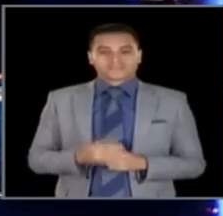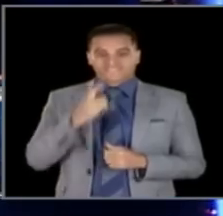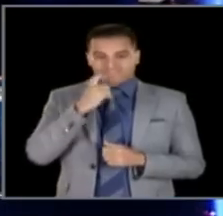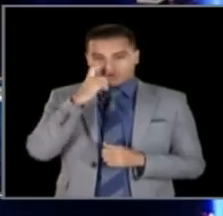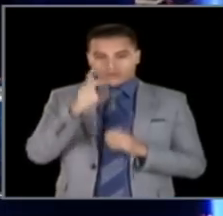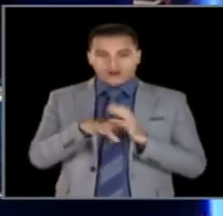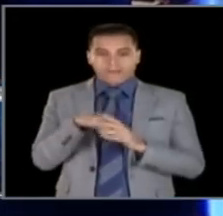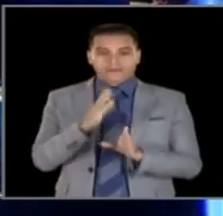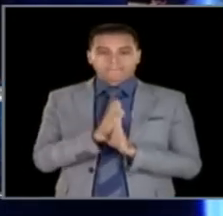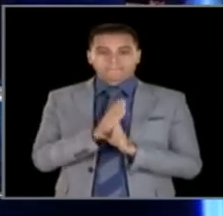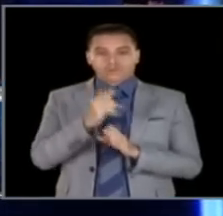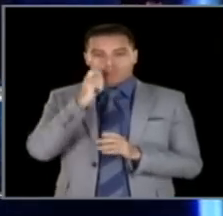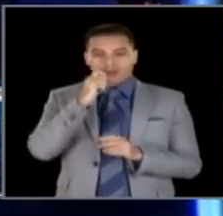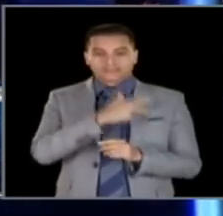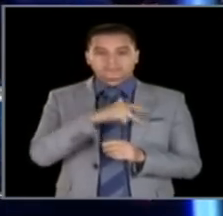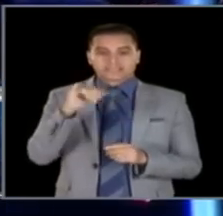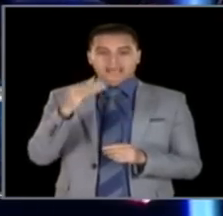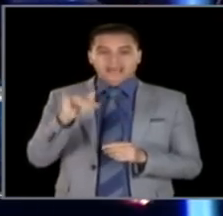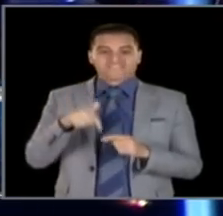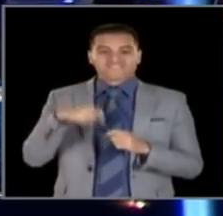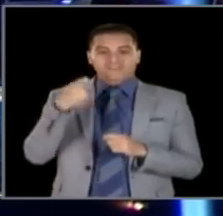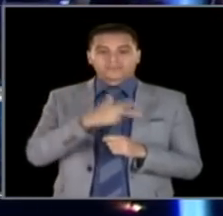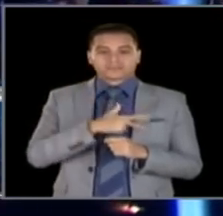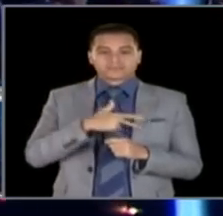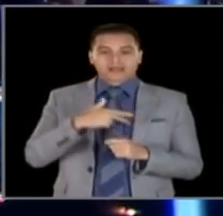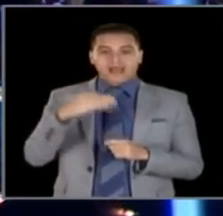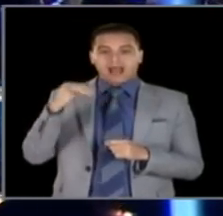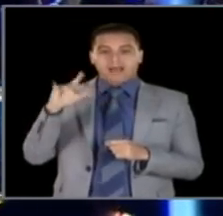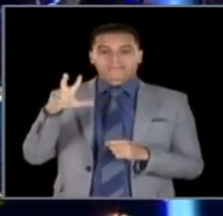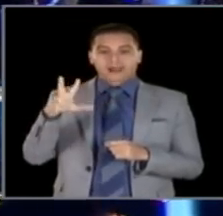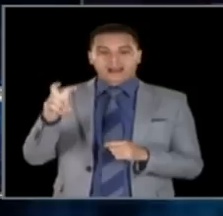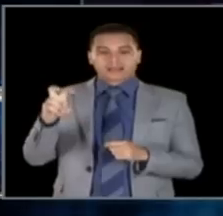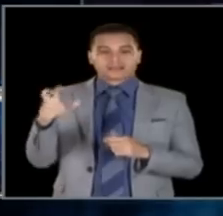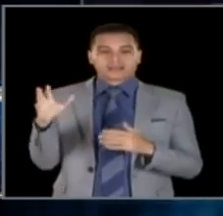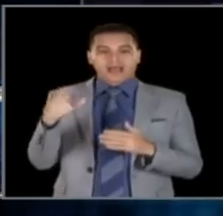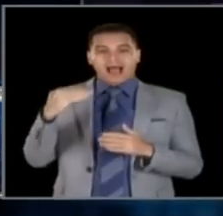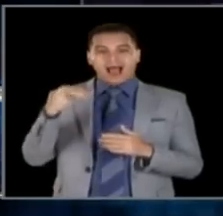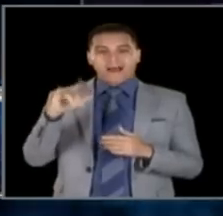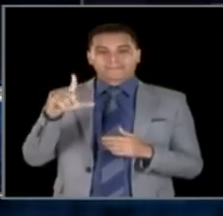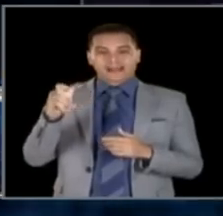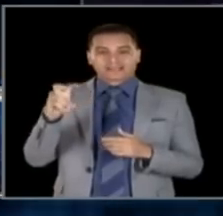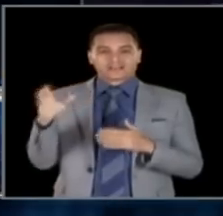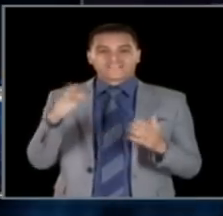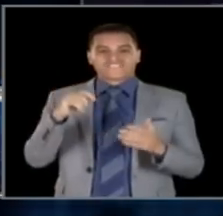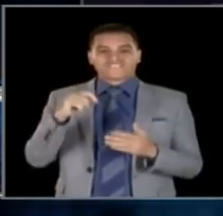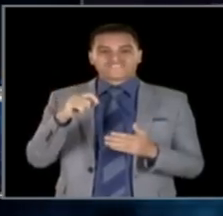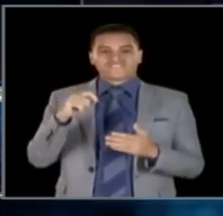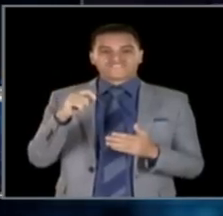فنون. فنان قام بدور يحيى في فيلم حملة فرعون، فمن هو؟